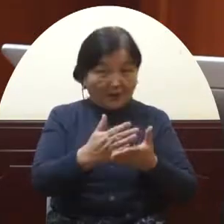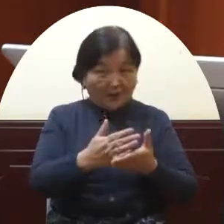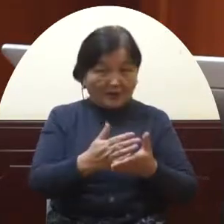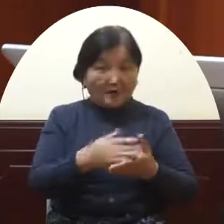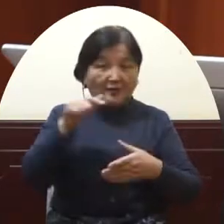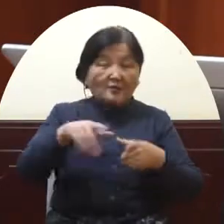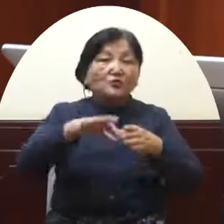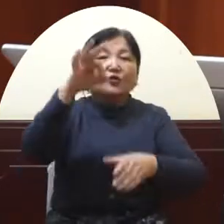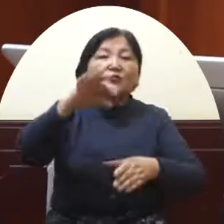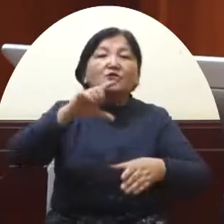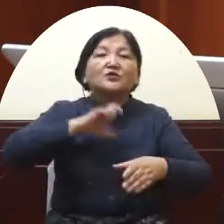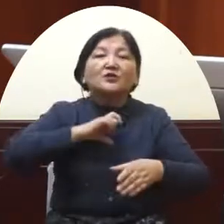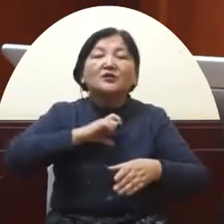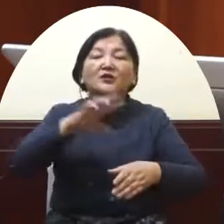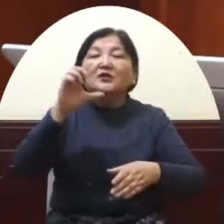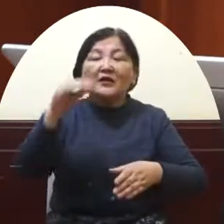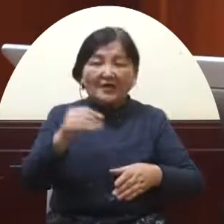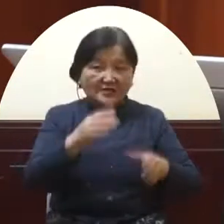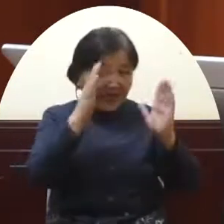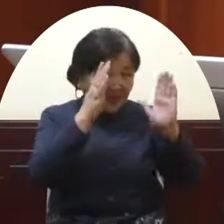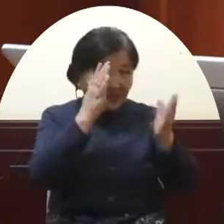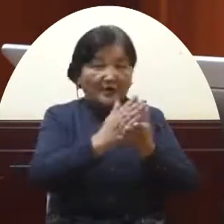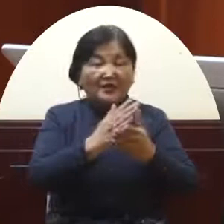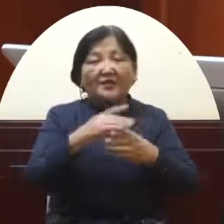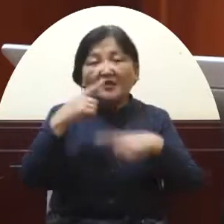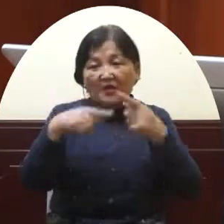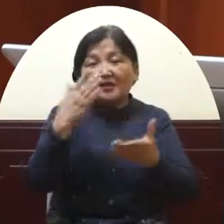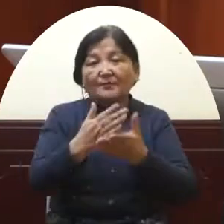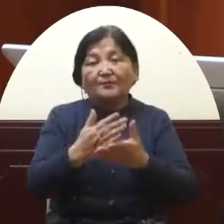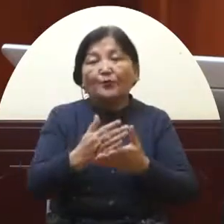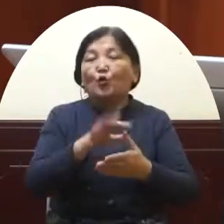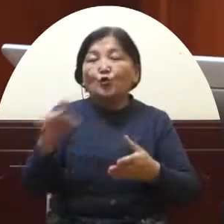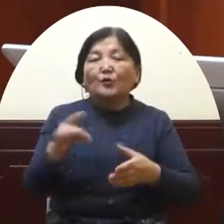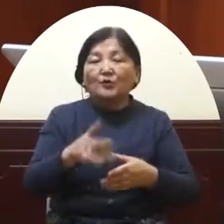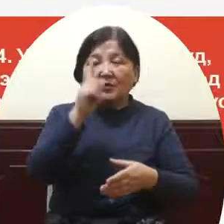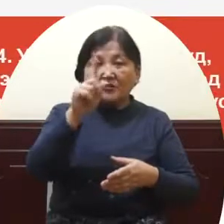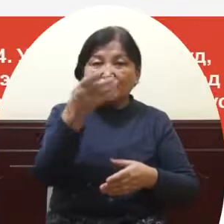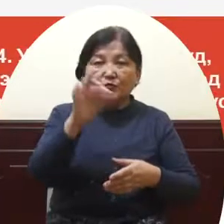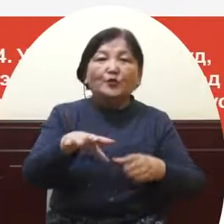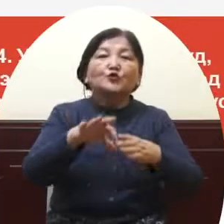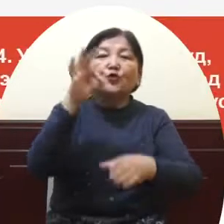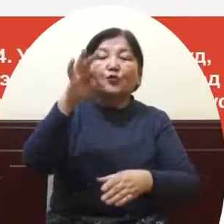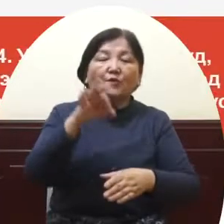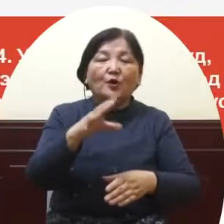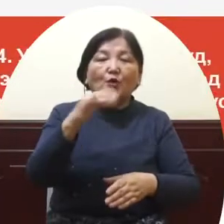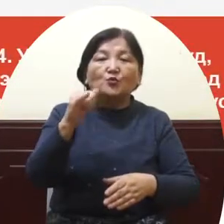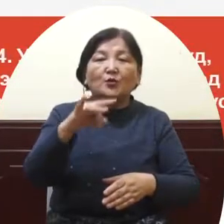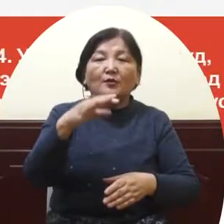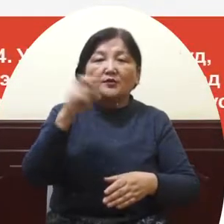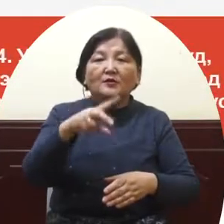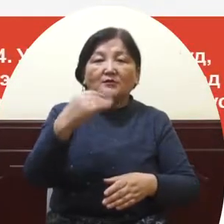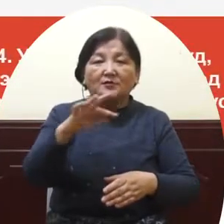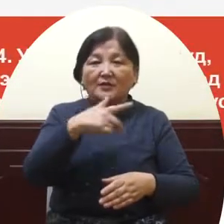юм аа. Дараагийнх нь бол би энэ сонгуулийн сурталчилгаатай холбоотой асуудал. Өөрөөр хэлбэл энэ бол улс төрийн